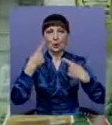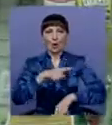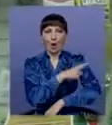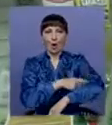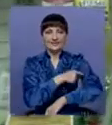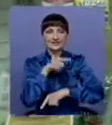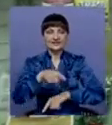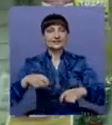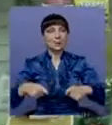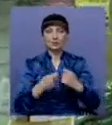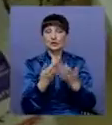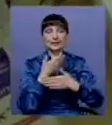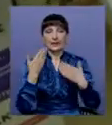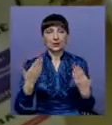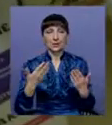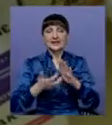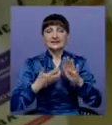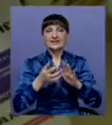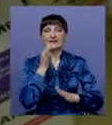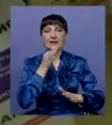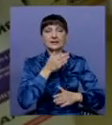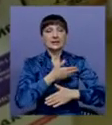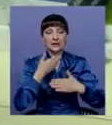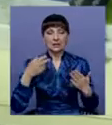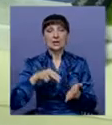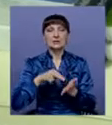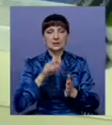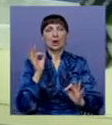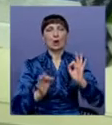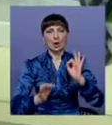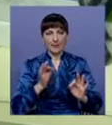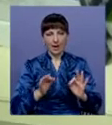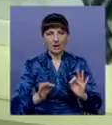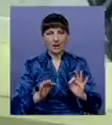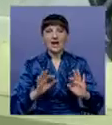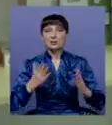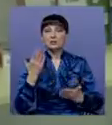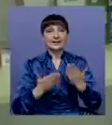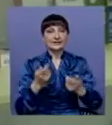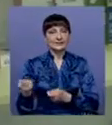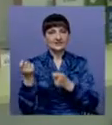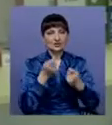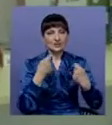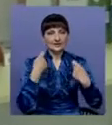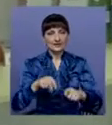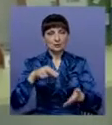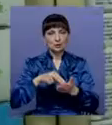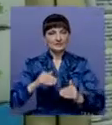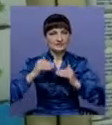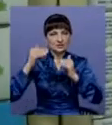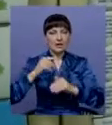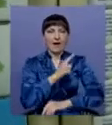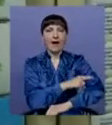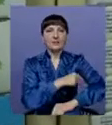аптеку. Здесь нарушения не нашли. Дефицита лекарств нет, с ценами тоже все в порядке. В случае, если поставщики продают по завышенным ценам,